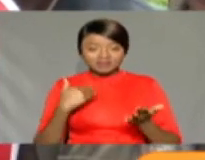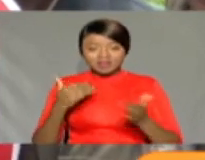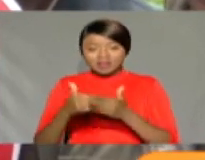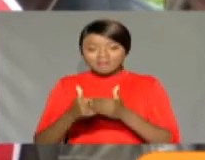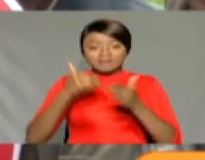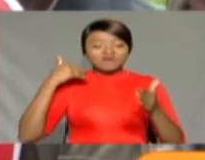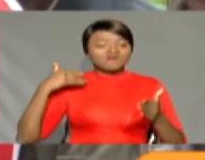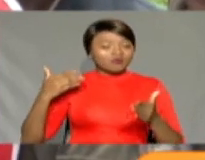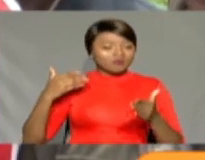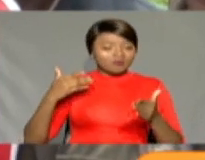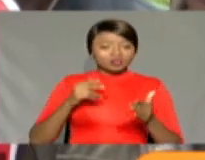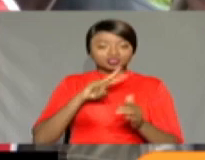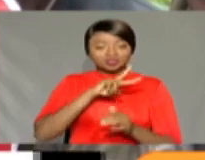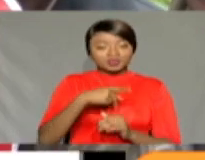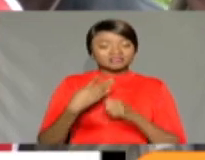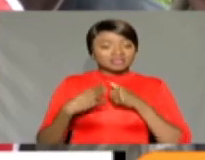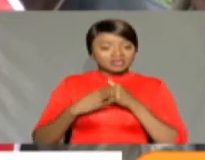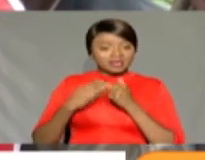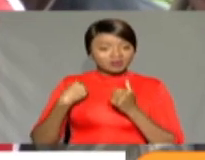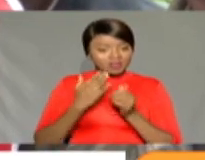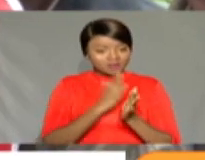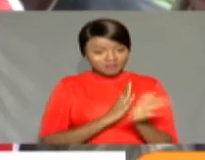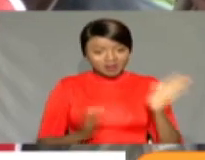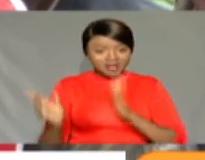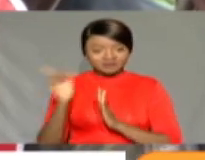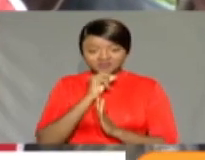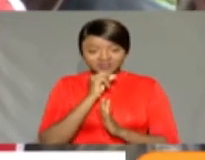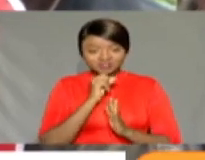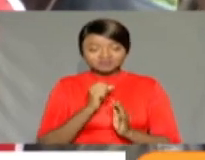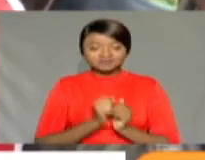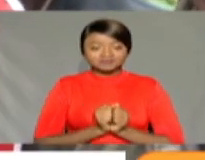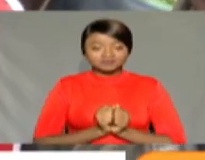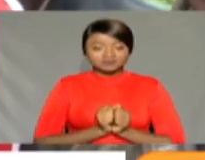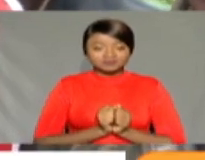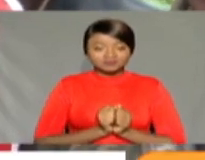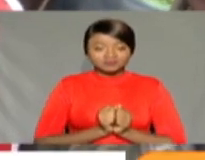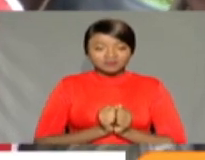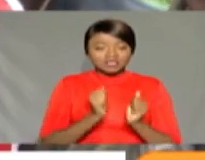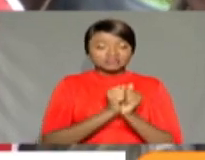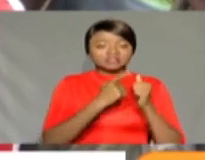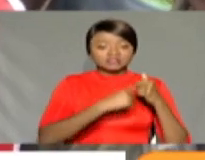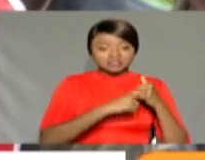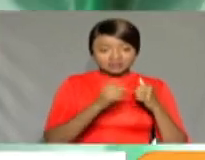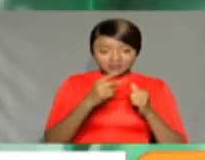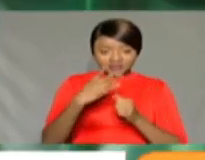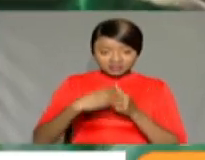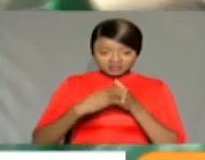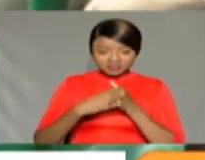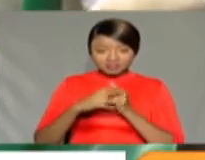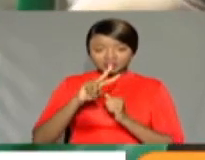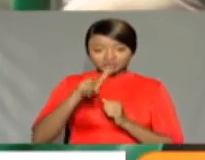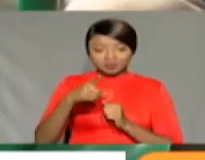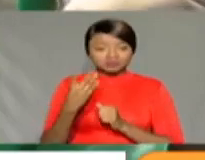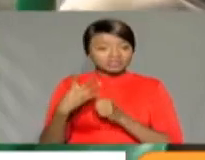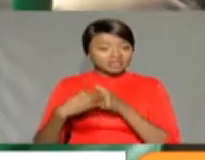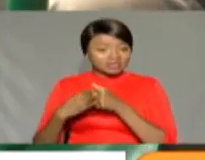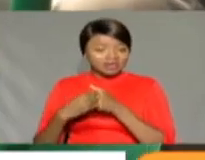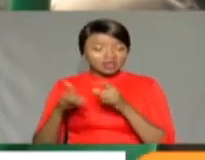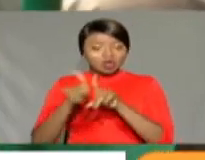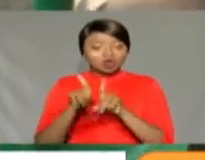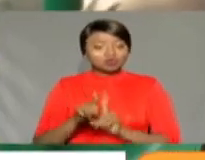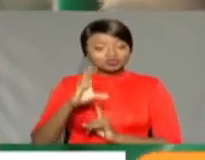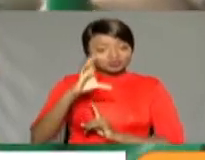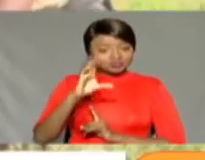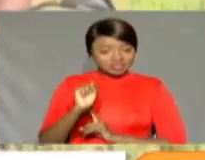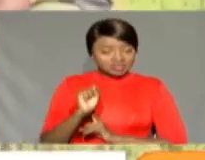in 2009. I remember the specific date was 15th of September 2009. That's 10 years ago. Waziri wa mazingira ambaye